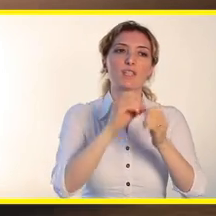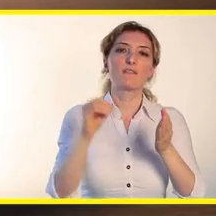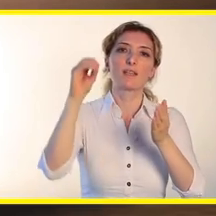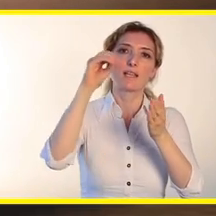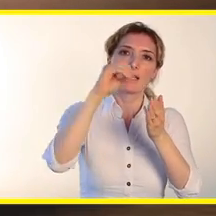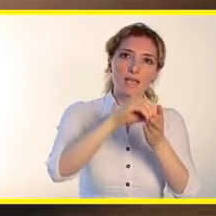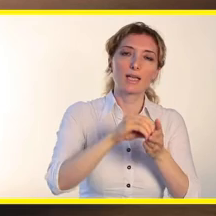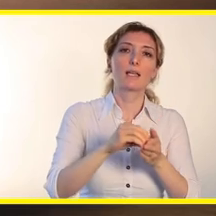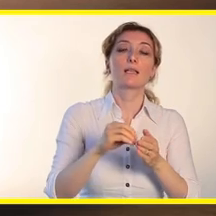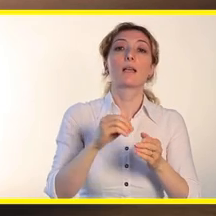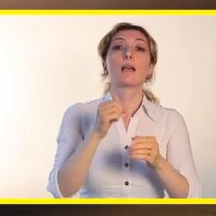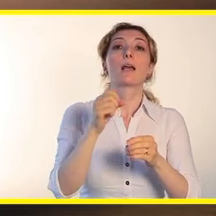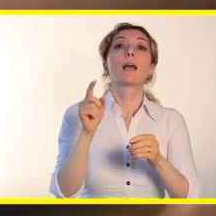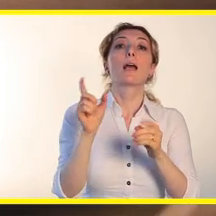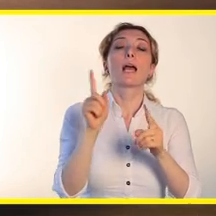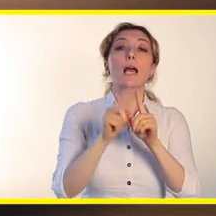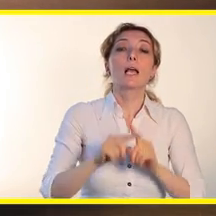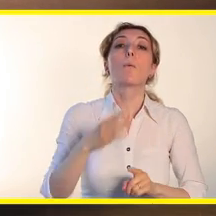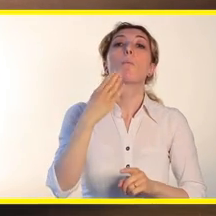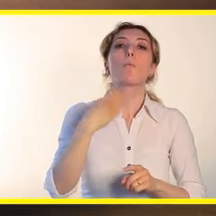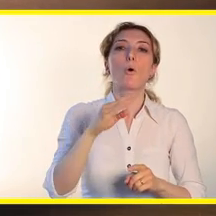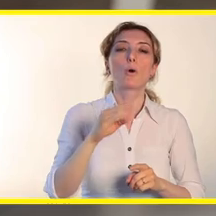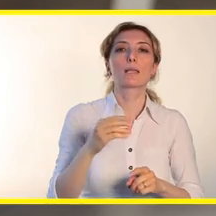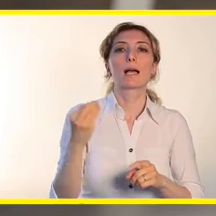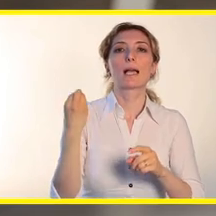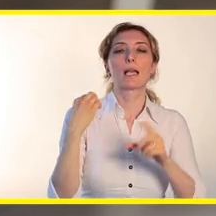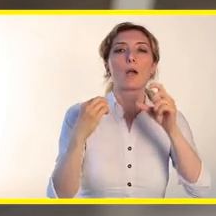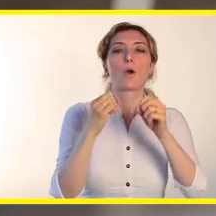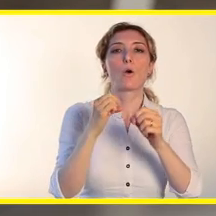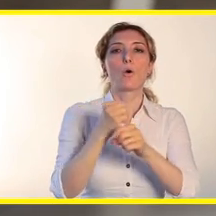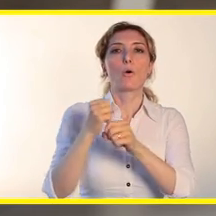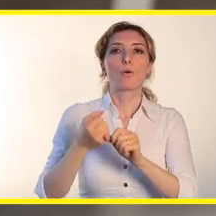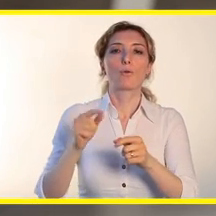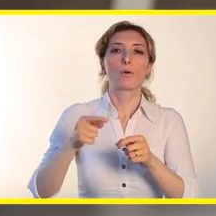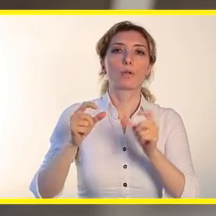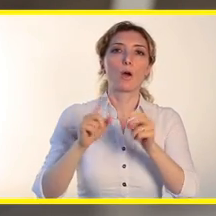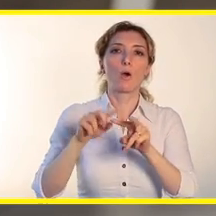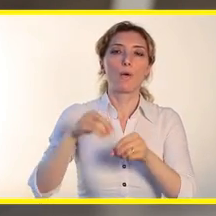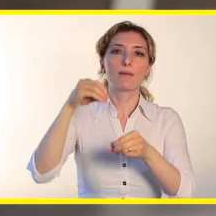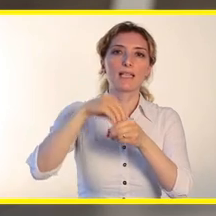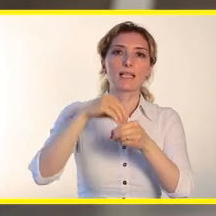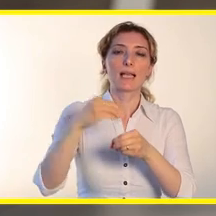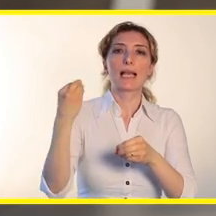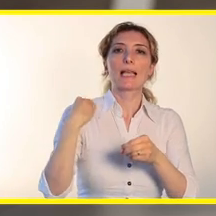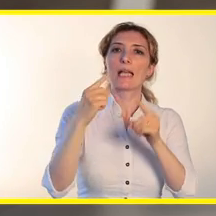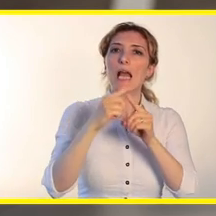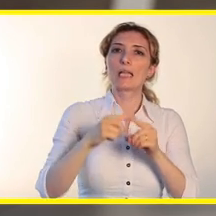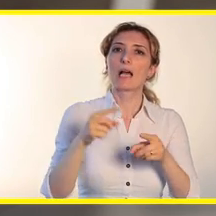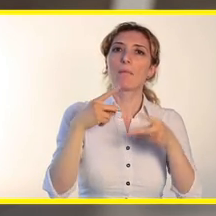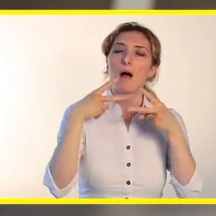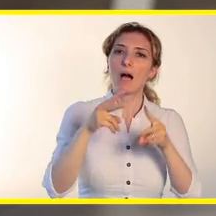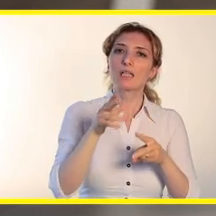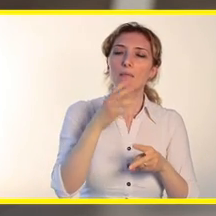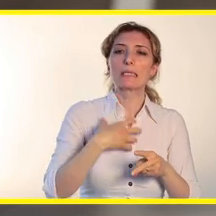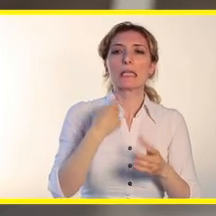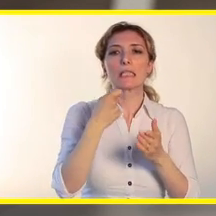ekleyin. Google hesabınız yoksa google.com adresinden yeni bir hesap açabilir, belirlediğiniz kullanıcı adı